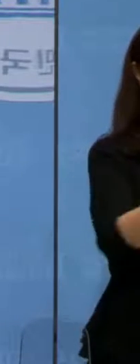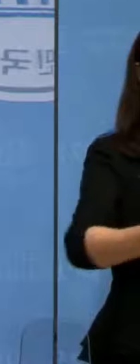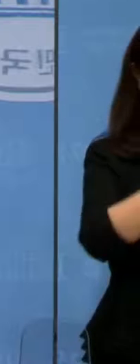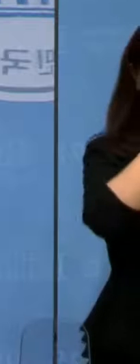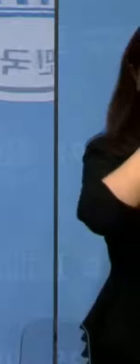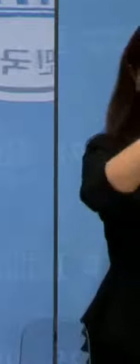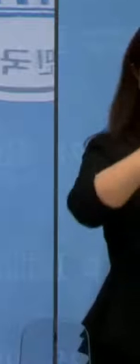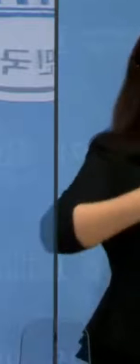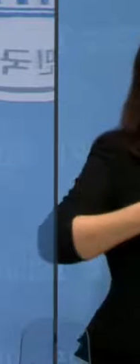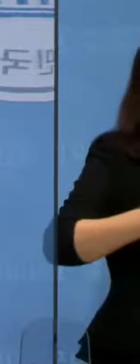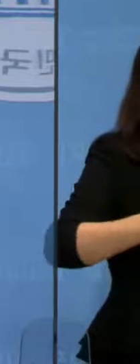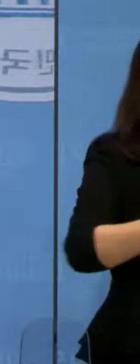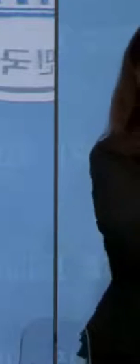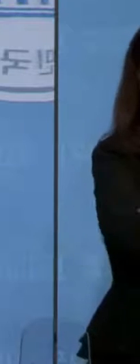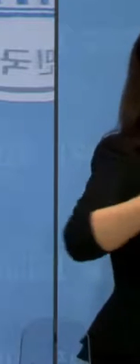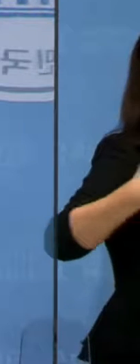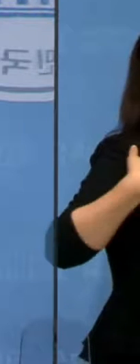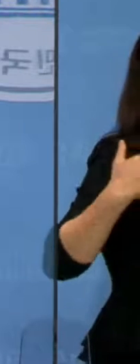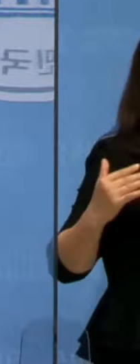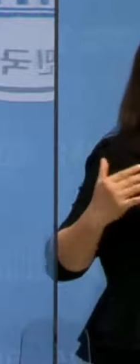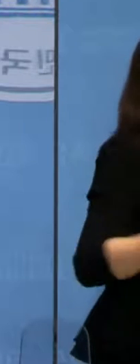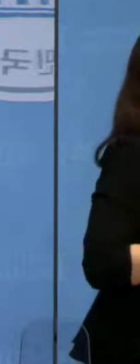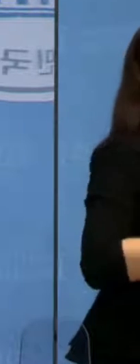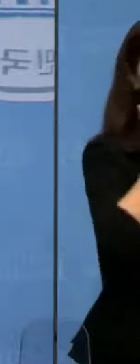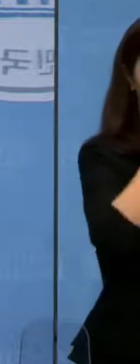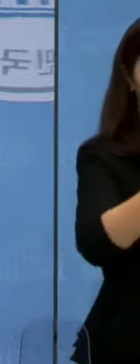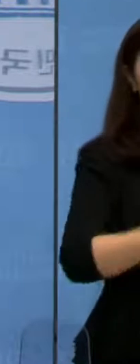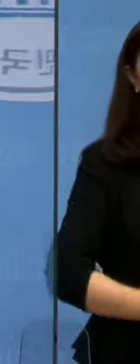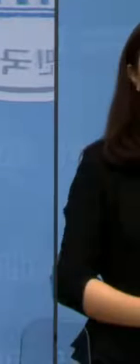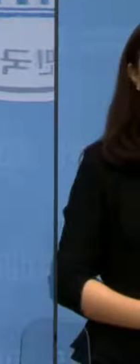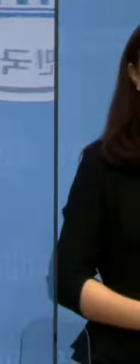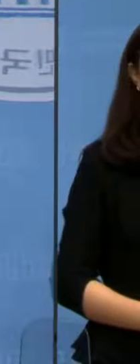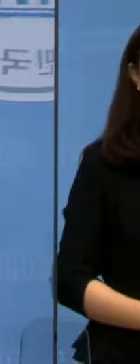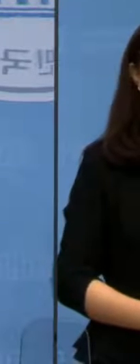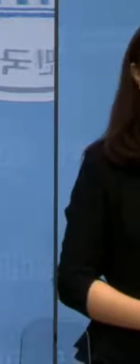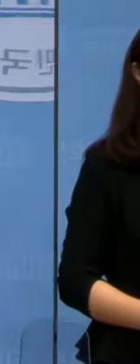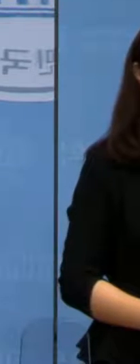칼이자 단단한 방패가 되겠습니다.